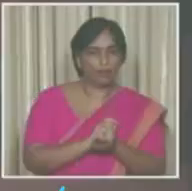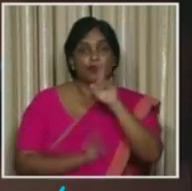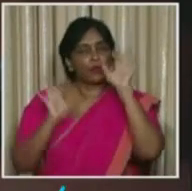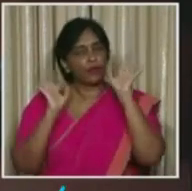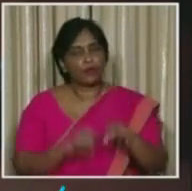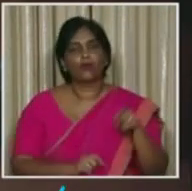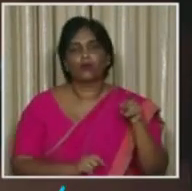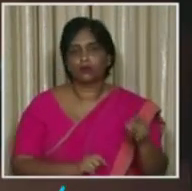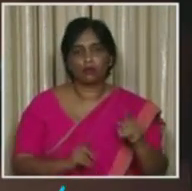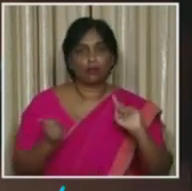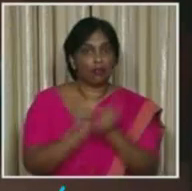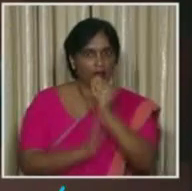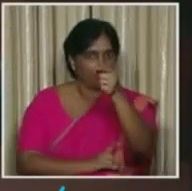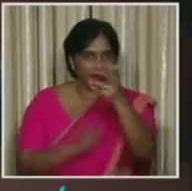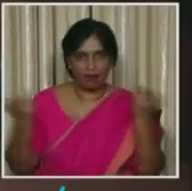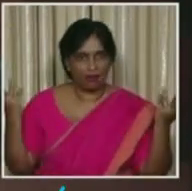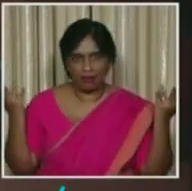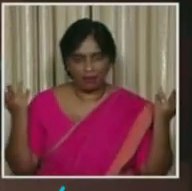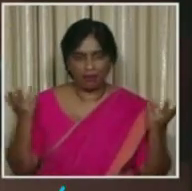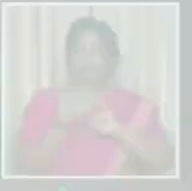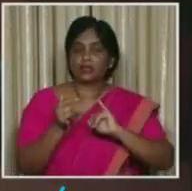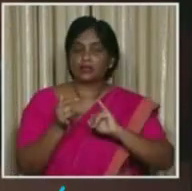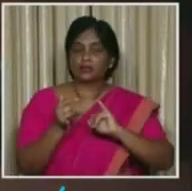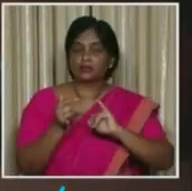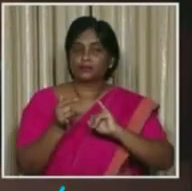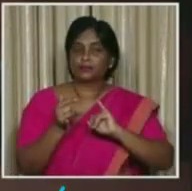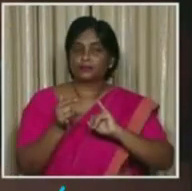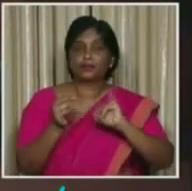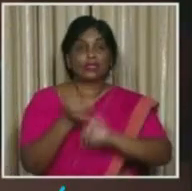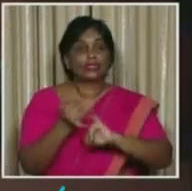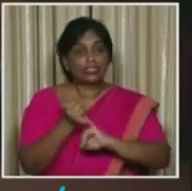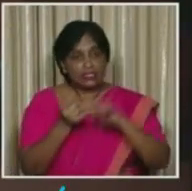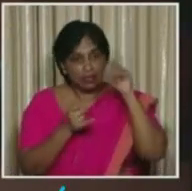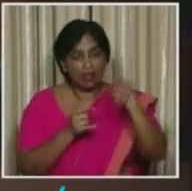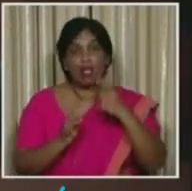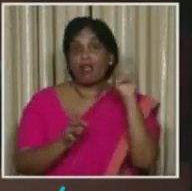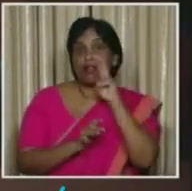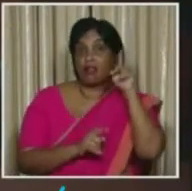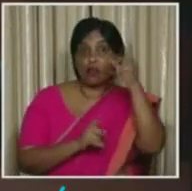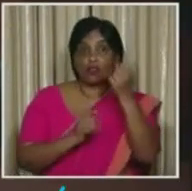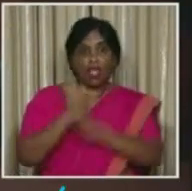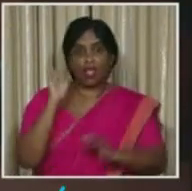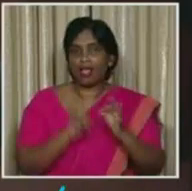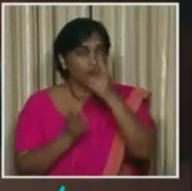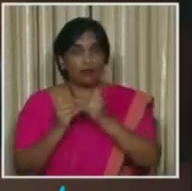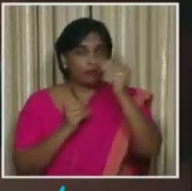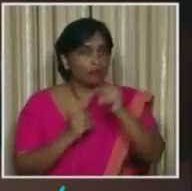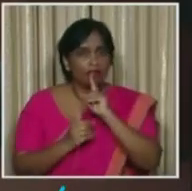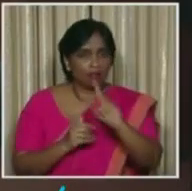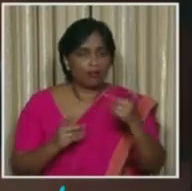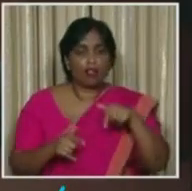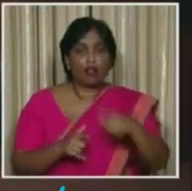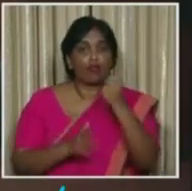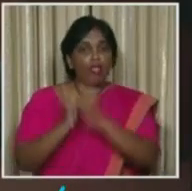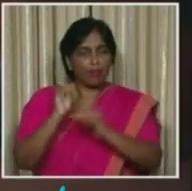කරනවා මේක අහංගන්න අයිතියක් නැහැ තමුන්වහන්සේලාට මේක සියඹලා පිටියේ හෝ කෞසේම සිංහගේ හෝ රනිල් වික්‍රමසිංහ මුදල් අමාත්‍යවරයාගේ අරමුදලක් නෙමෙයි. එම් මුදල්